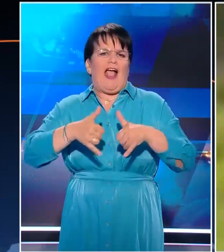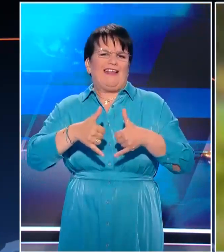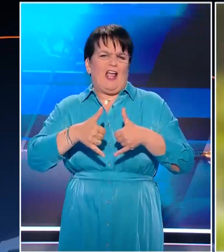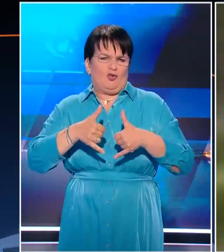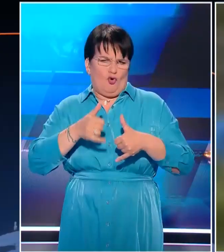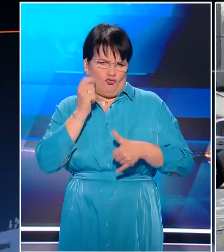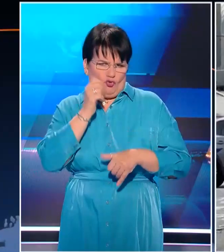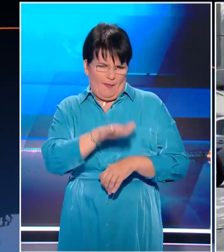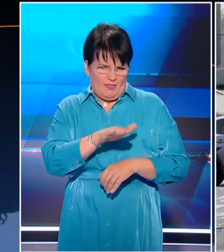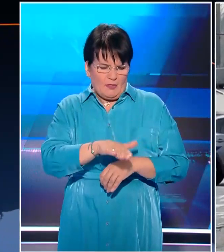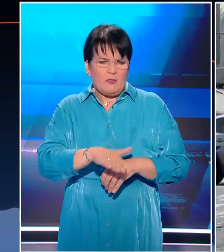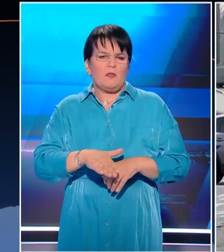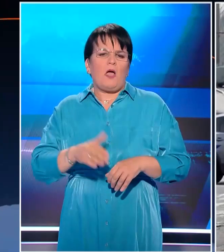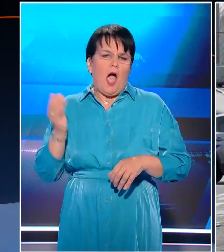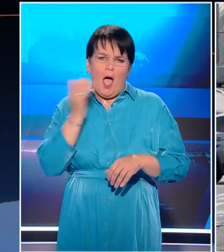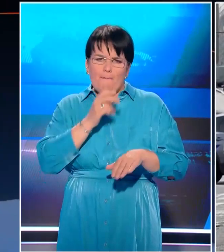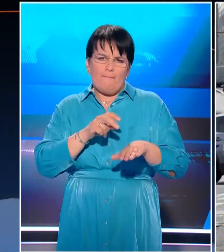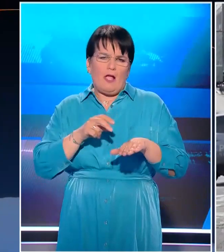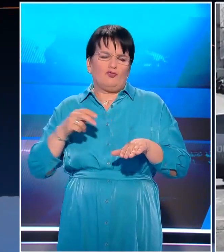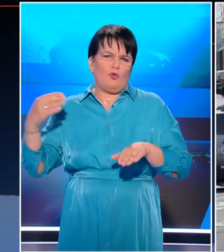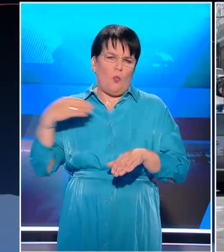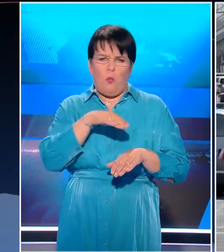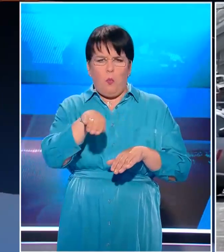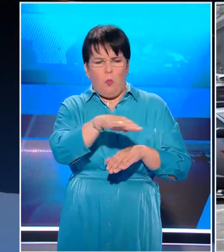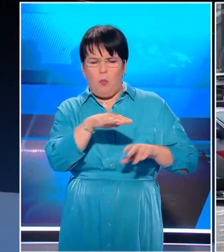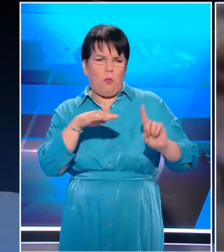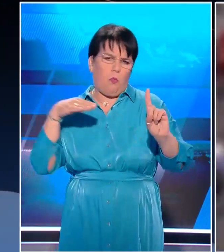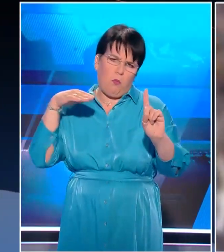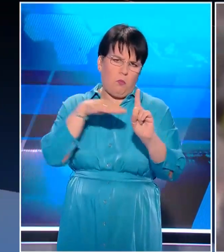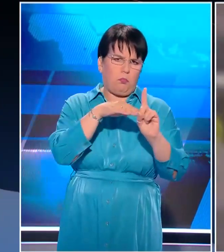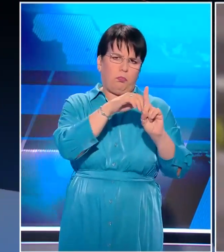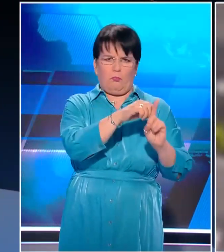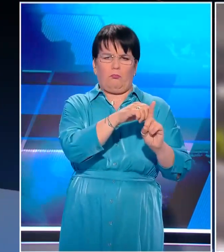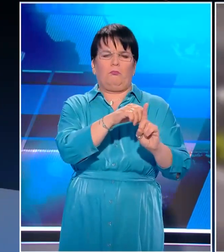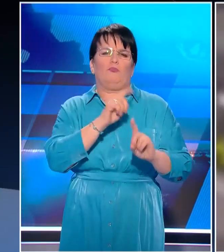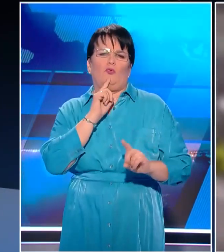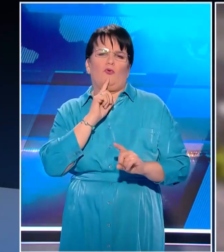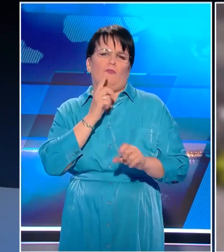όχημα για λίγα μέτρα και καταλήγει επάνω σε πινακίδα στο προάστιο Ναντέρ του Παρισιού.